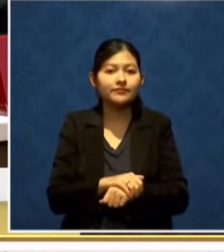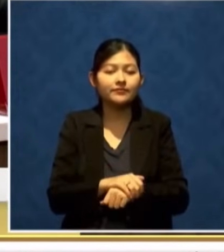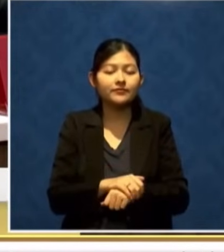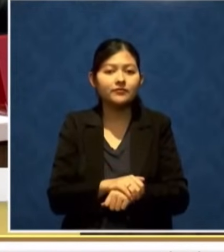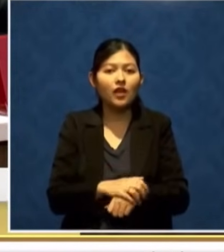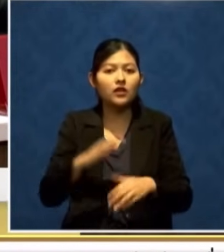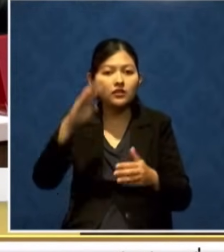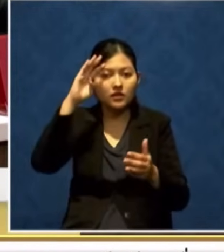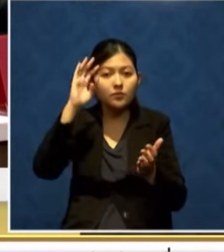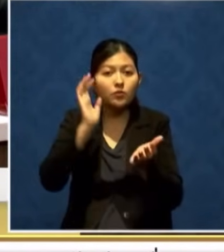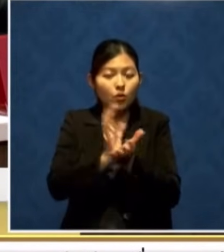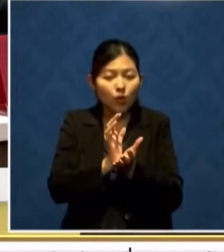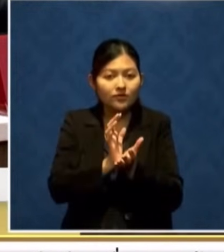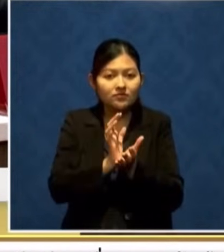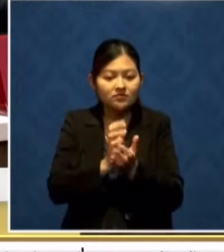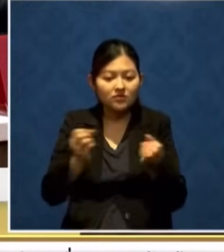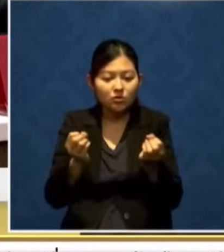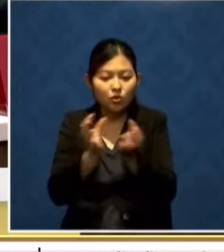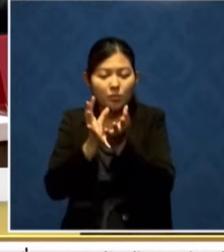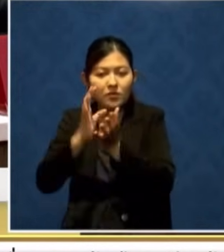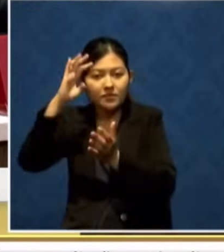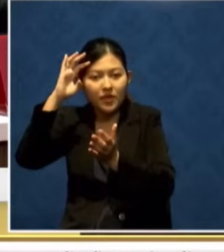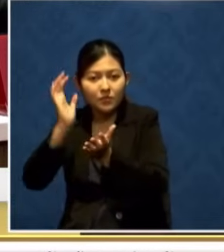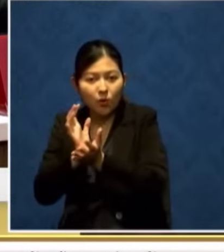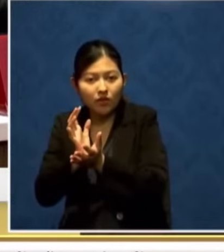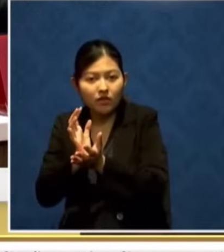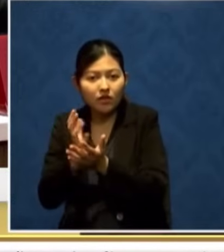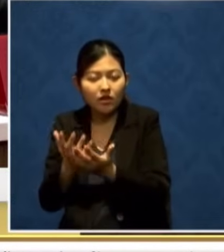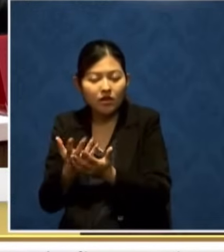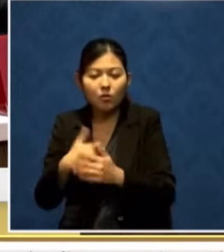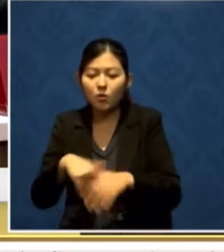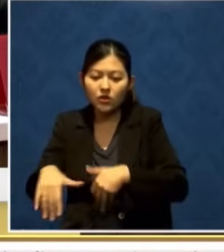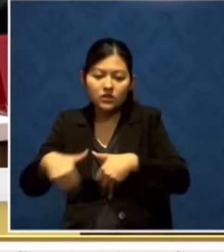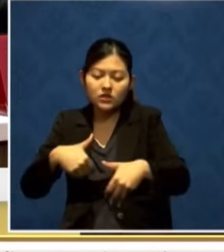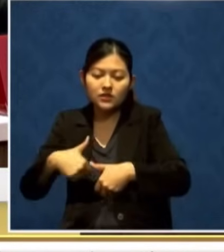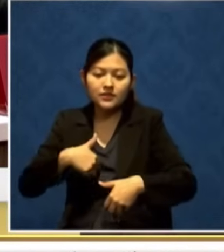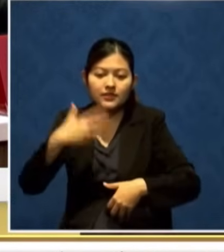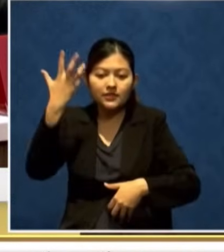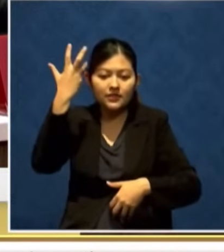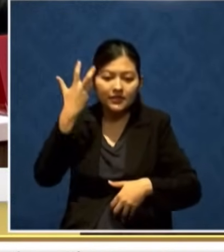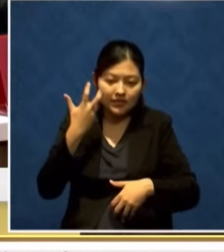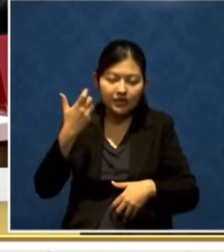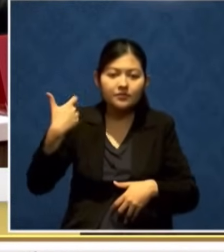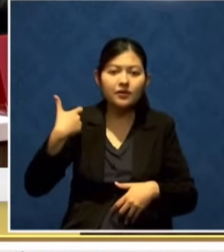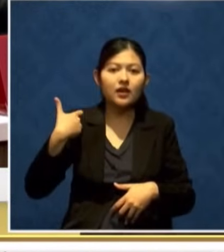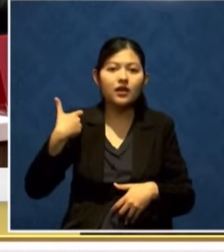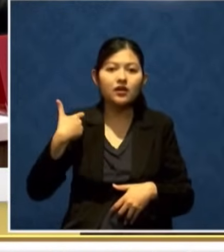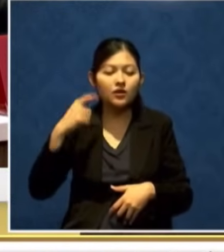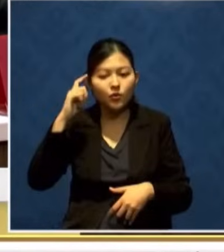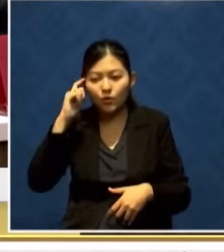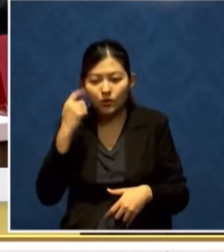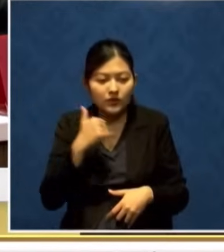ตำรวจตัดตำรวจประชาชนปวดหัวใจครับไม่รู้จะพึ่งใครตำรวจไทยอยู่ไหนเอ่ย